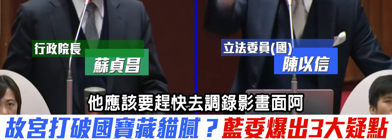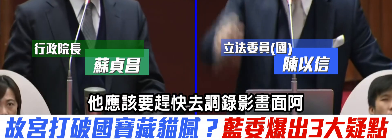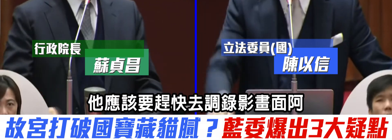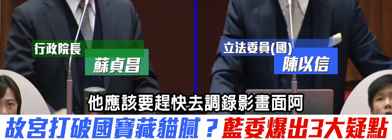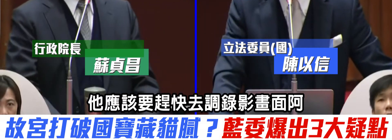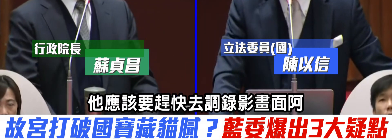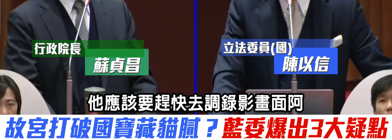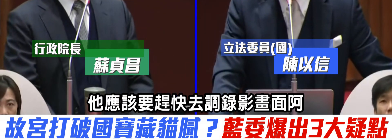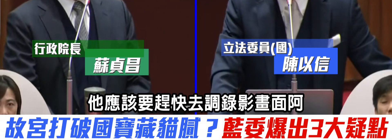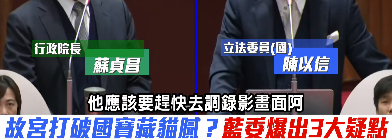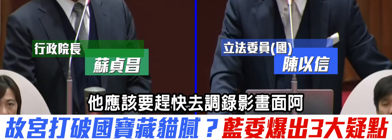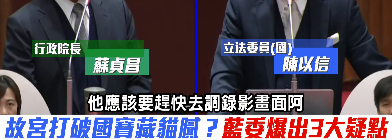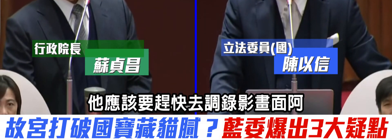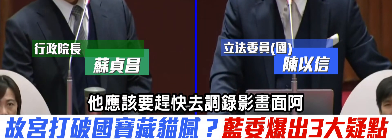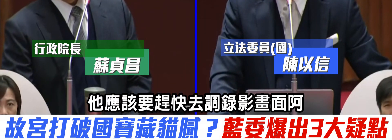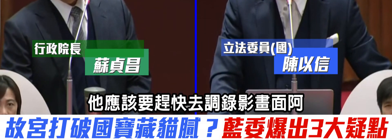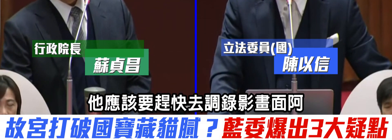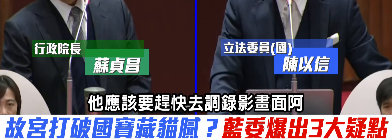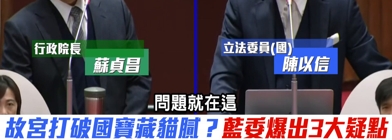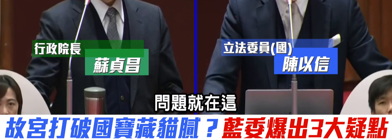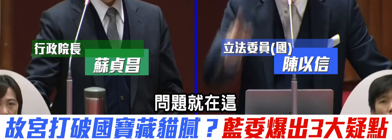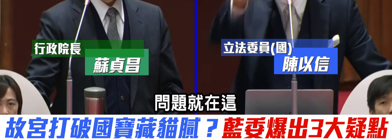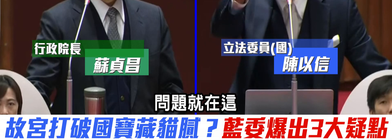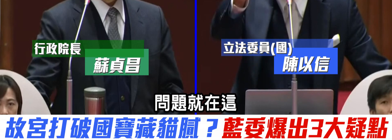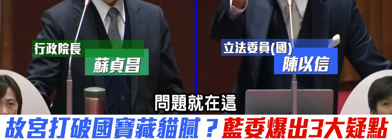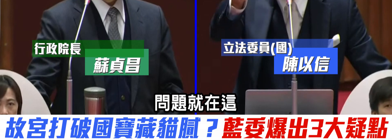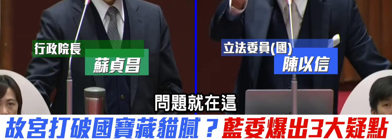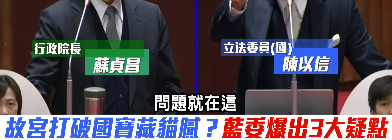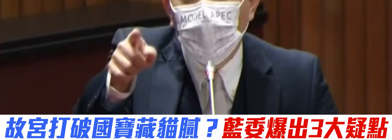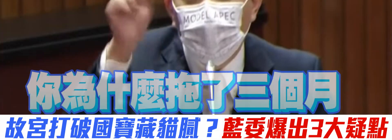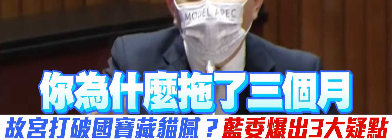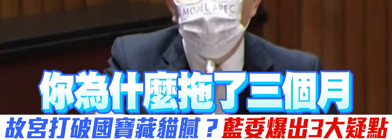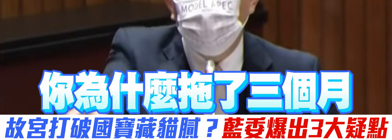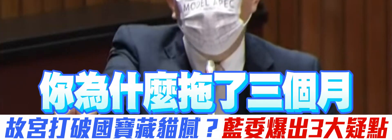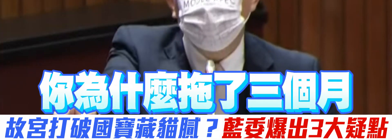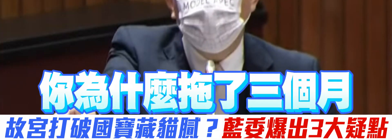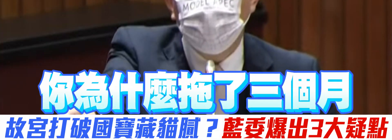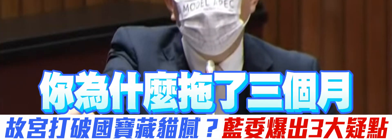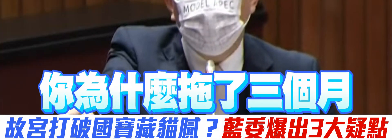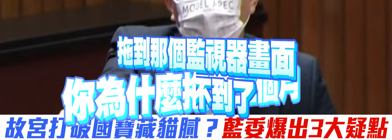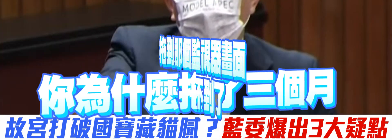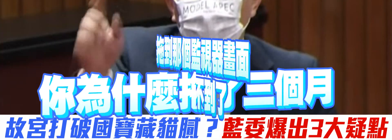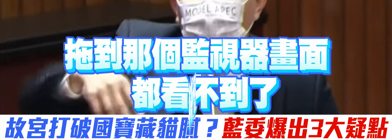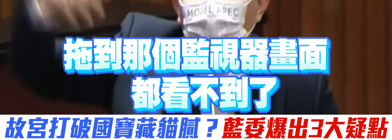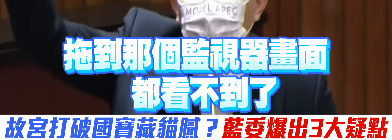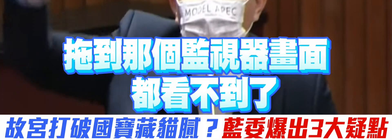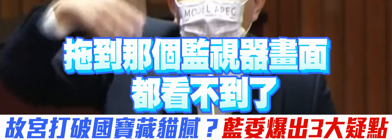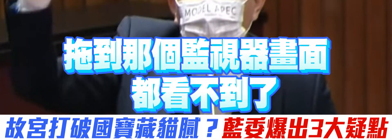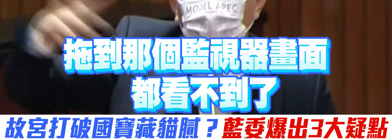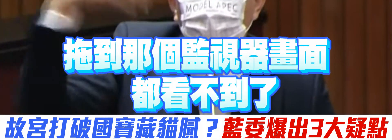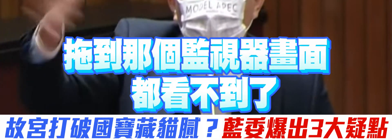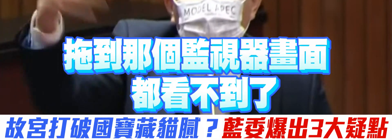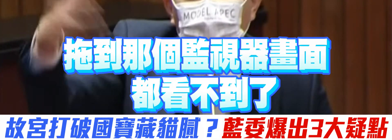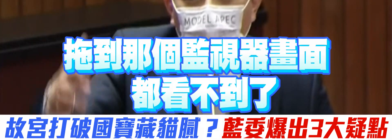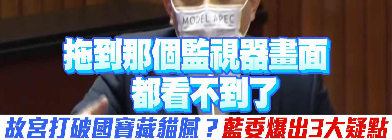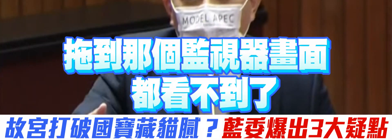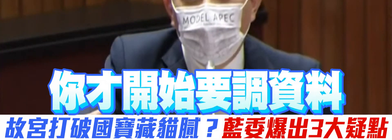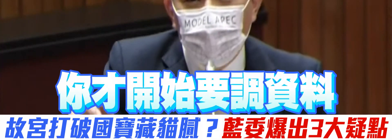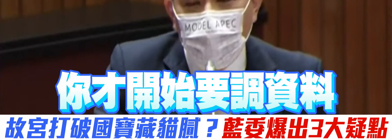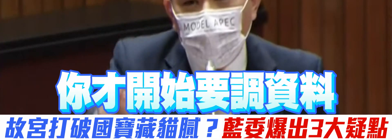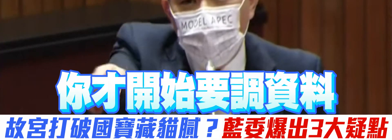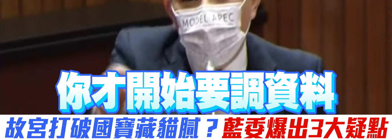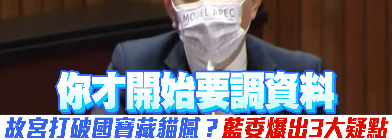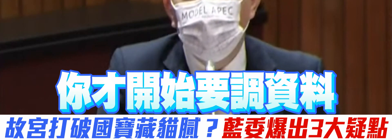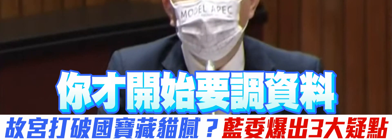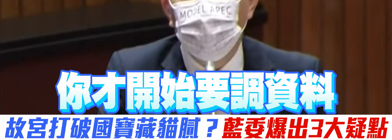该要赶快去调录影画面啊，问题就在这，你为什么拖了3个月，拖到那个监视器画面都看不到了，